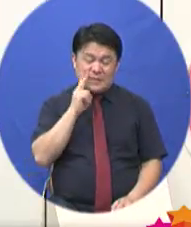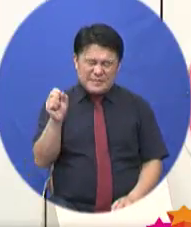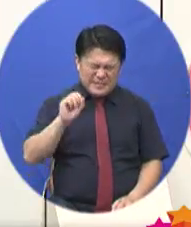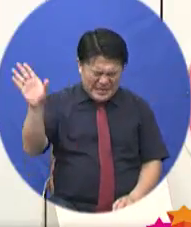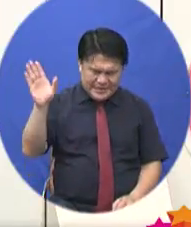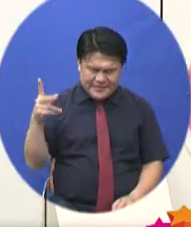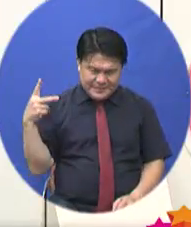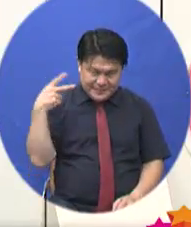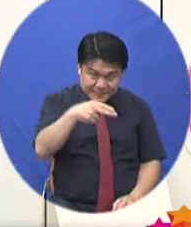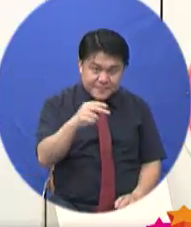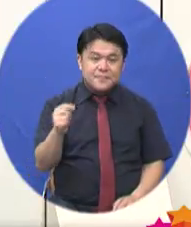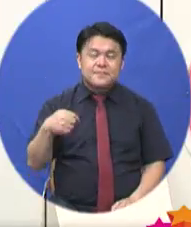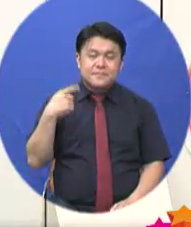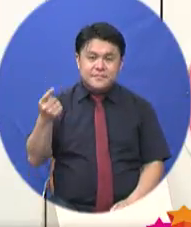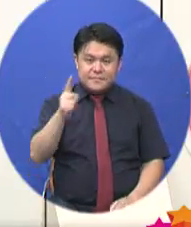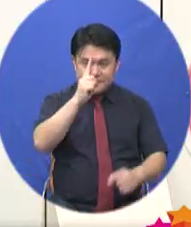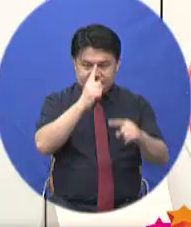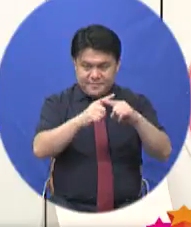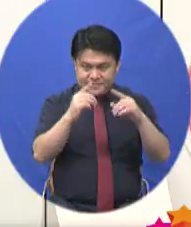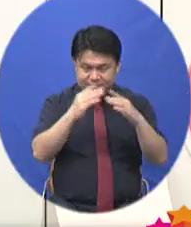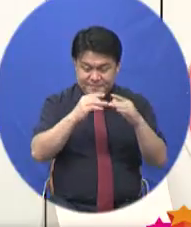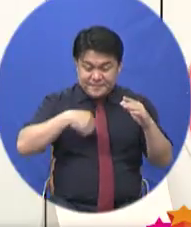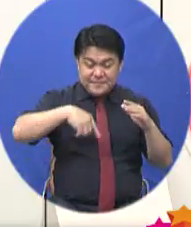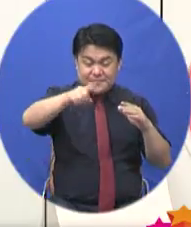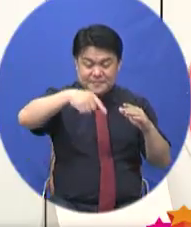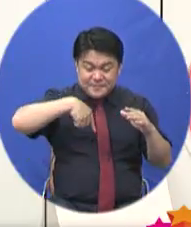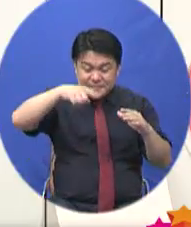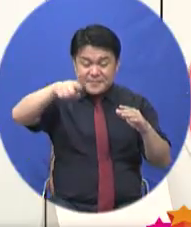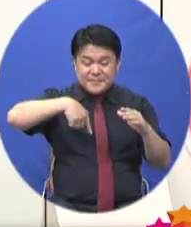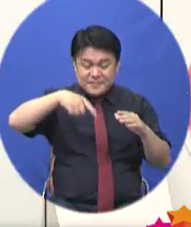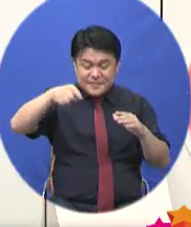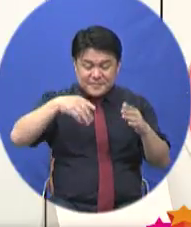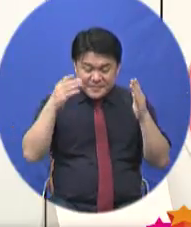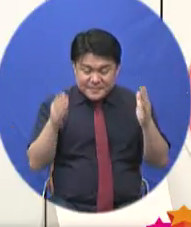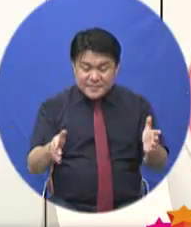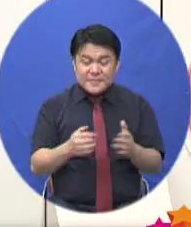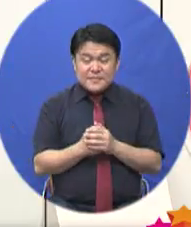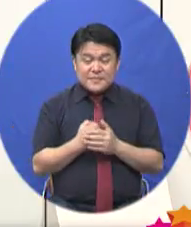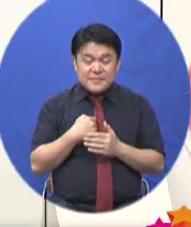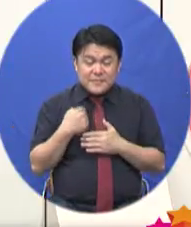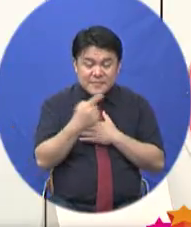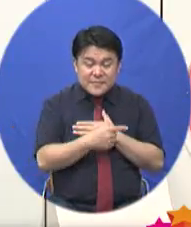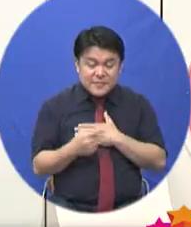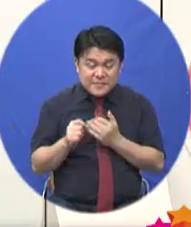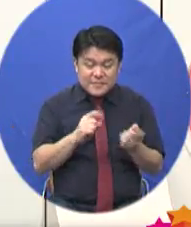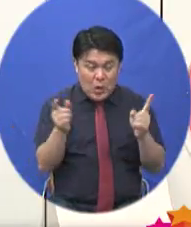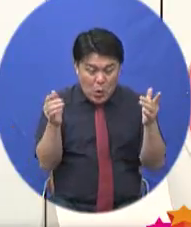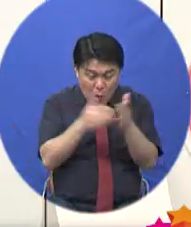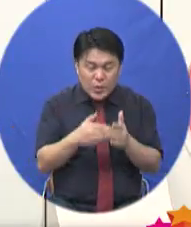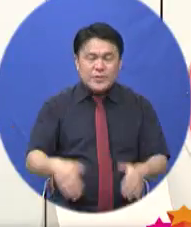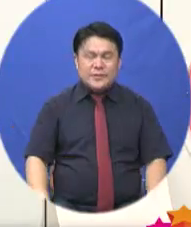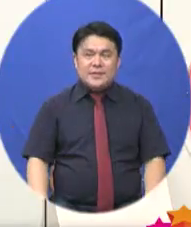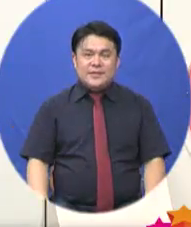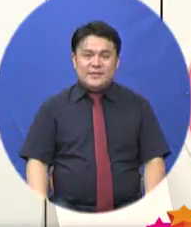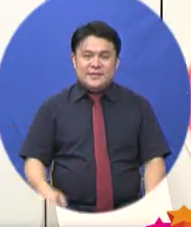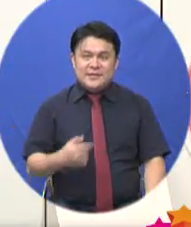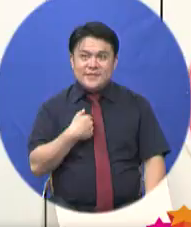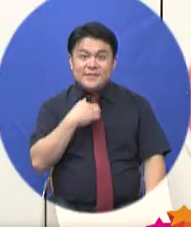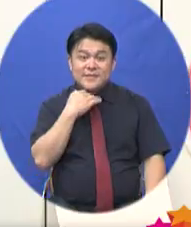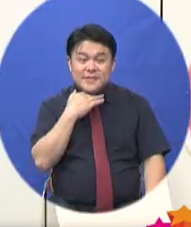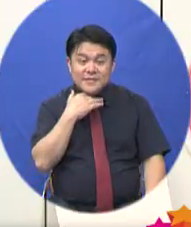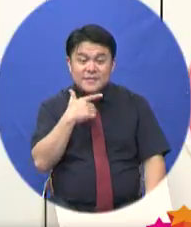끊고 또 교회 생활을 하면서 완전히 제 몸이 이제 회복이 돼가지고 오. 제 나이 지금